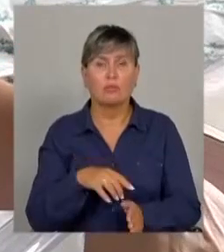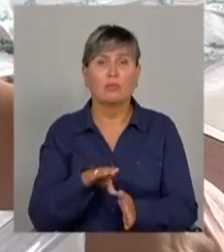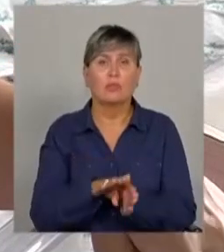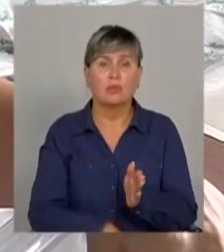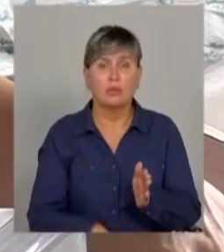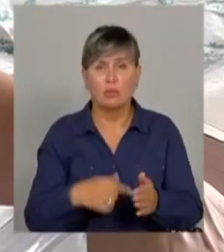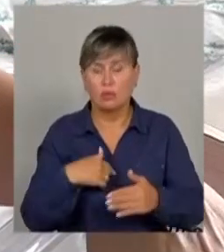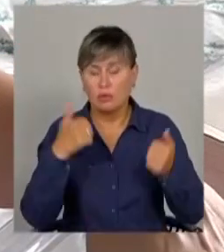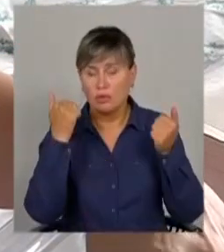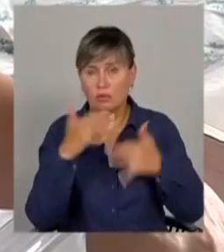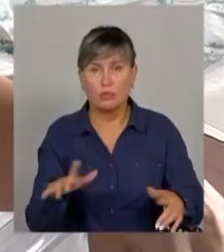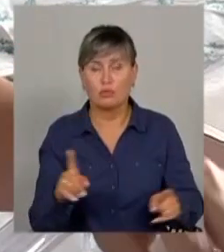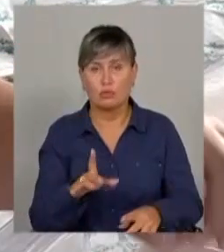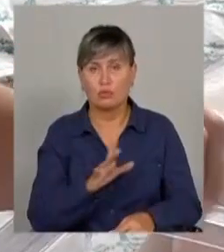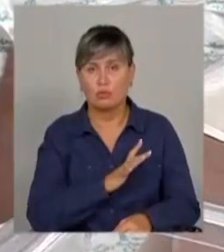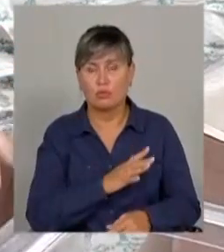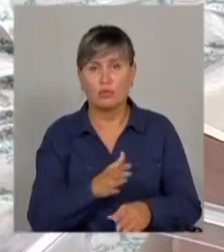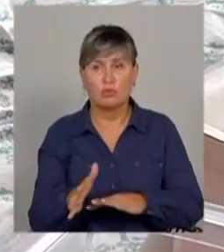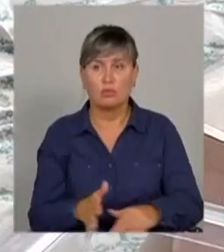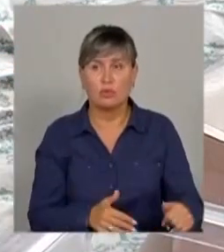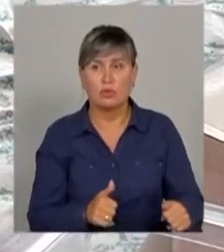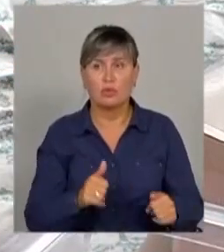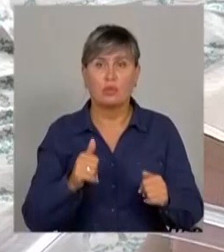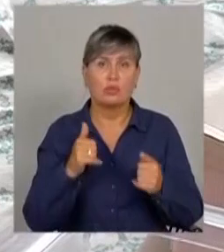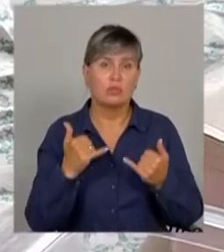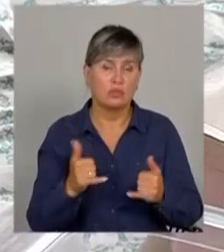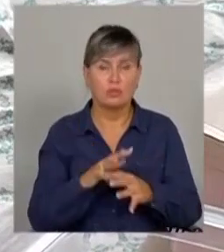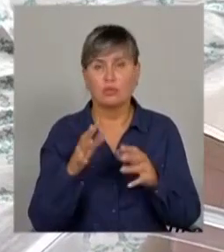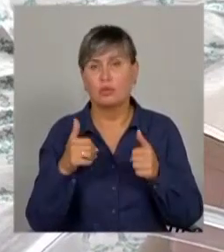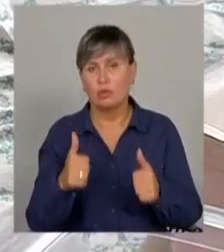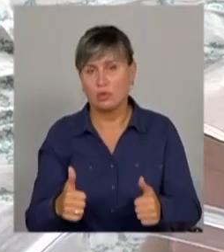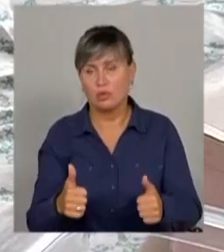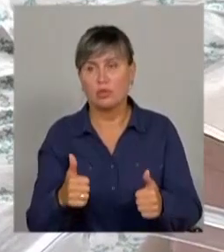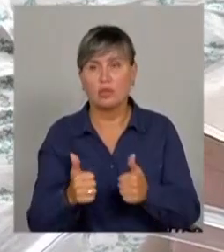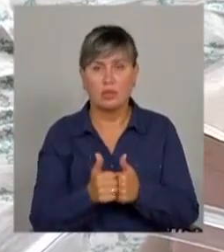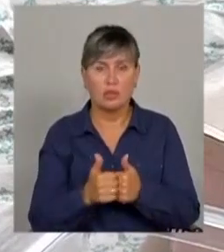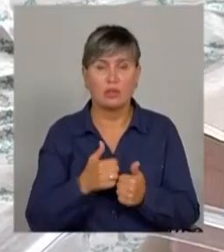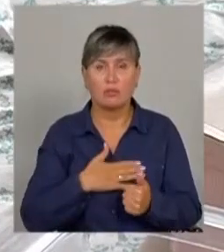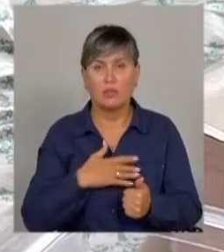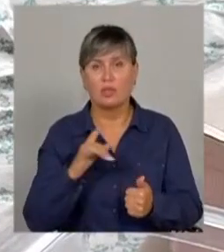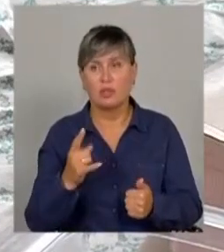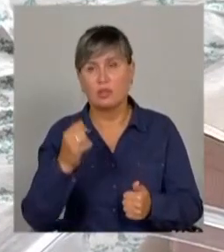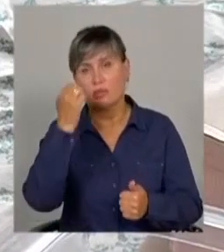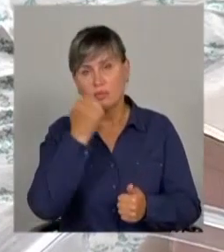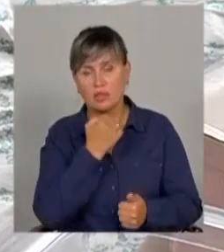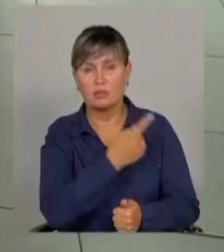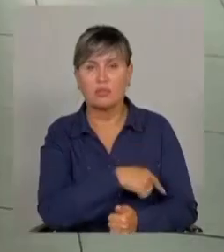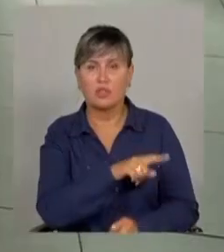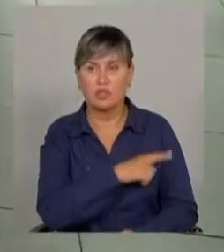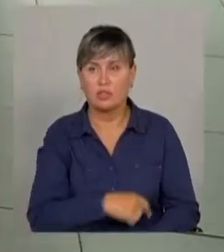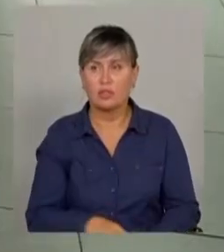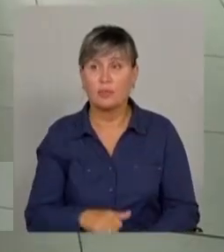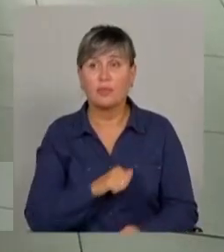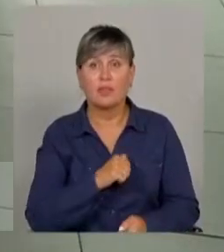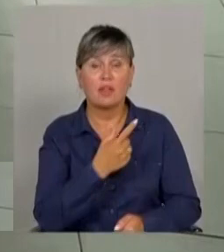Я уже не помню, что произошло со мной после. Слава богу, сейчас все хорошо. Со мной рядом моя малышка. Спасибо врачам.